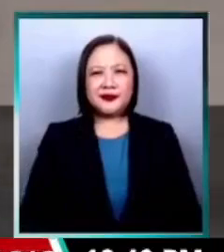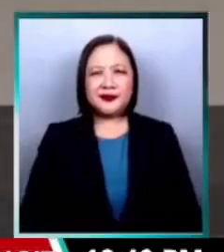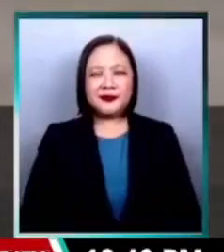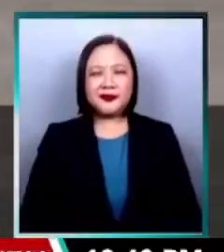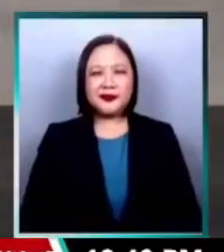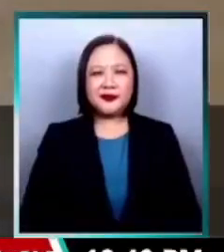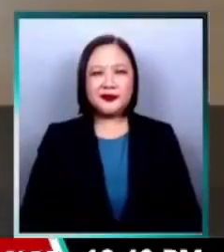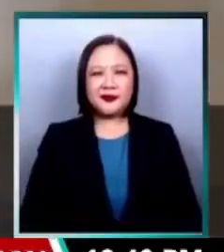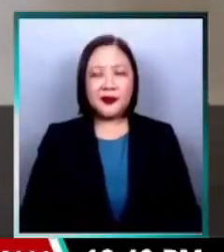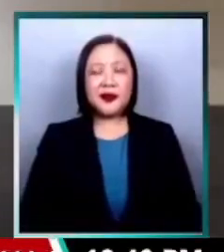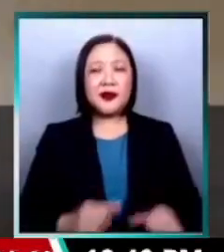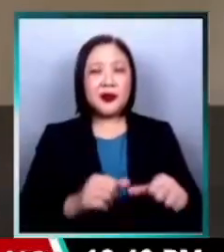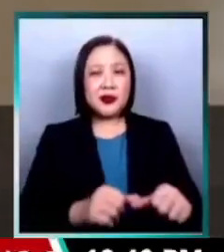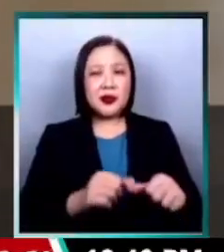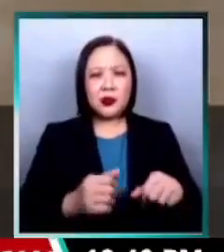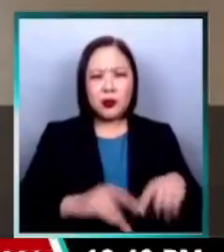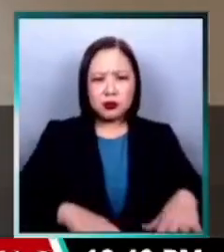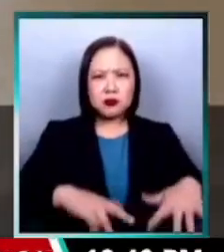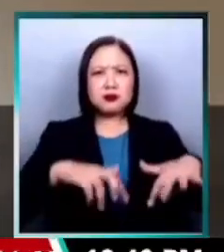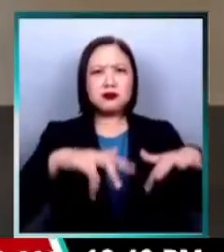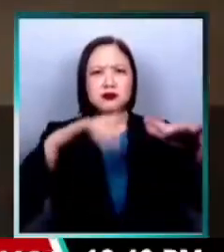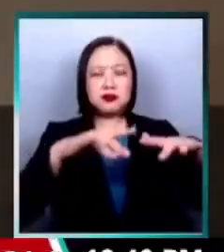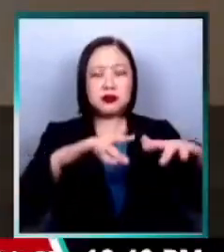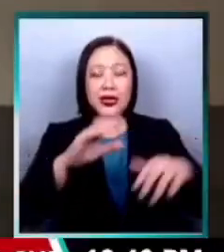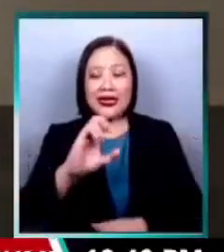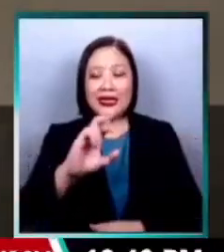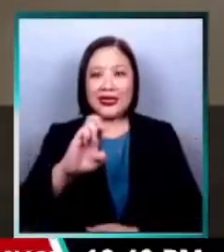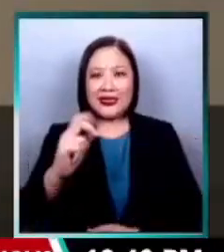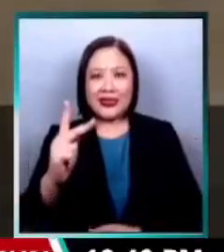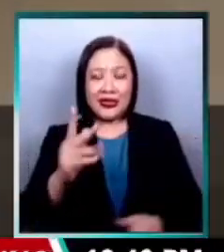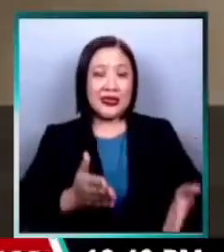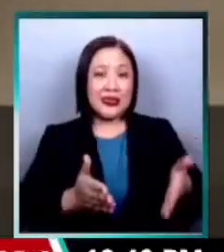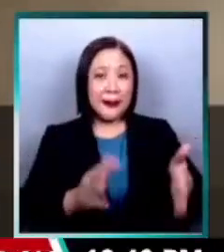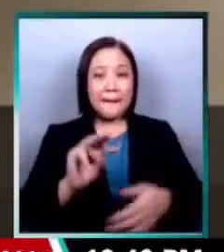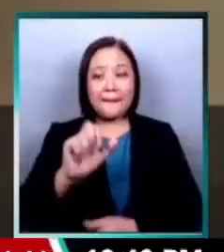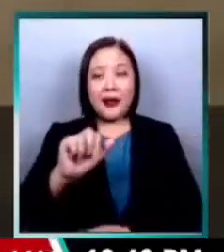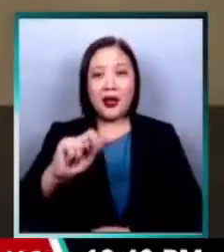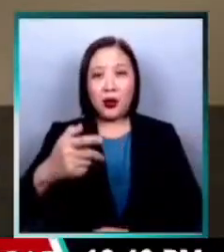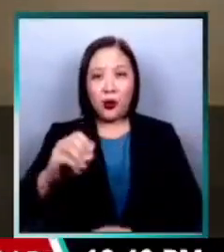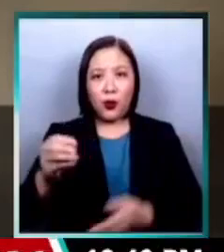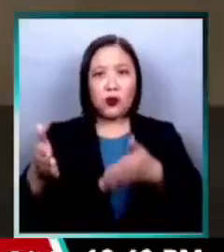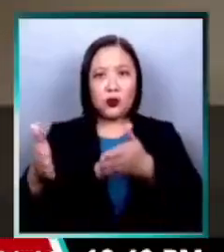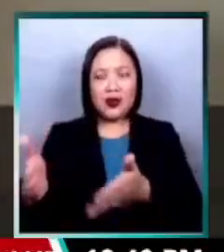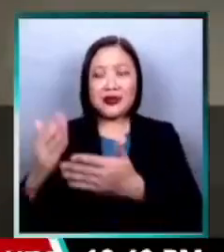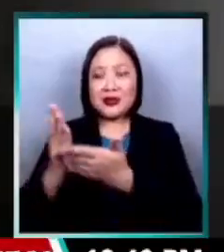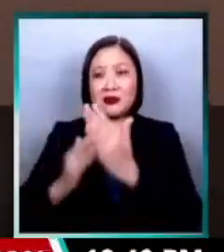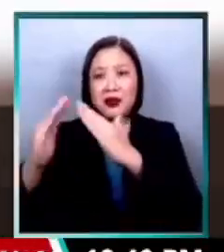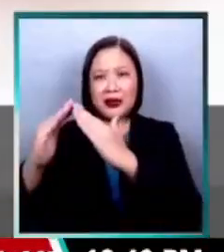Tuluyan namang umapaw ang Mahiga Creek sa Mango Avenue. Ilang bahay ang pinasok ng tubig.